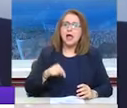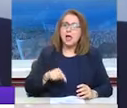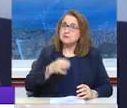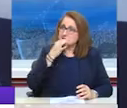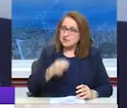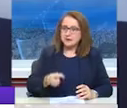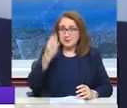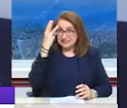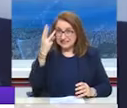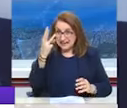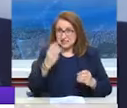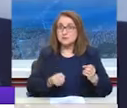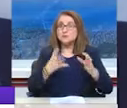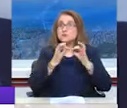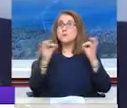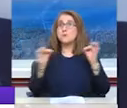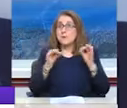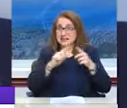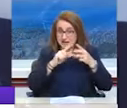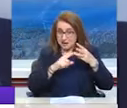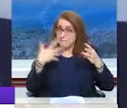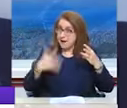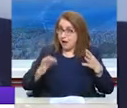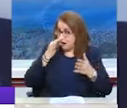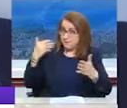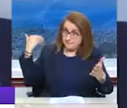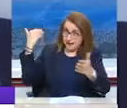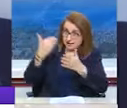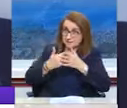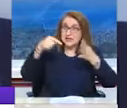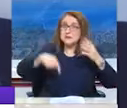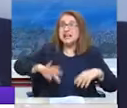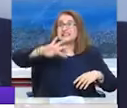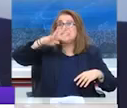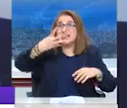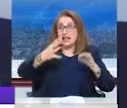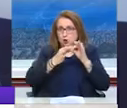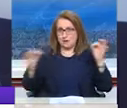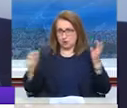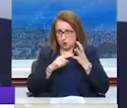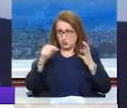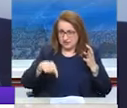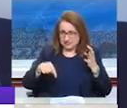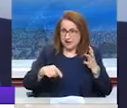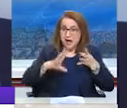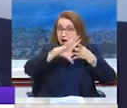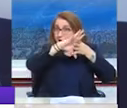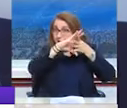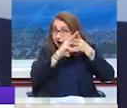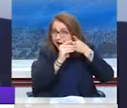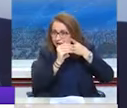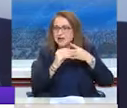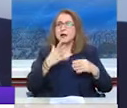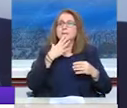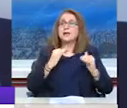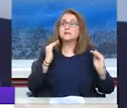και υλοποιούνται μέχρι σήμερα, αλλά και η τέταρτη που ανακοινώνουμε σήμερα, συνιστούν ένα ολοκληρωμένο δίχτυ